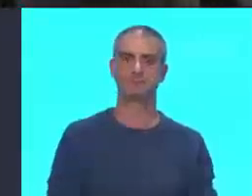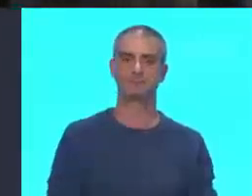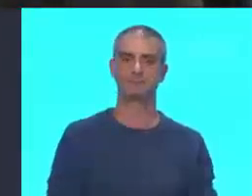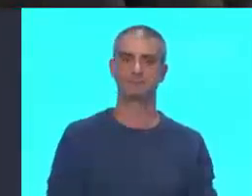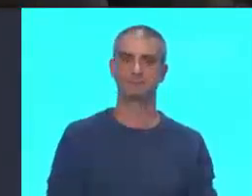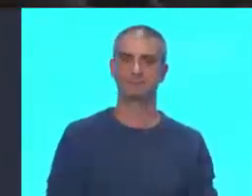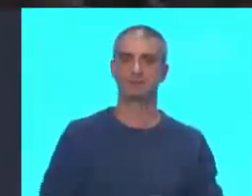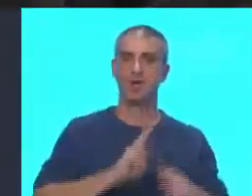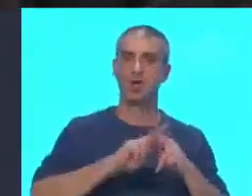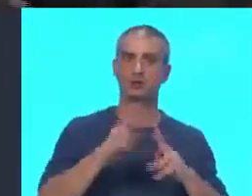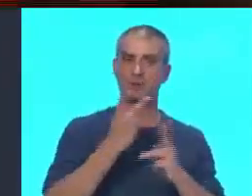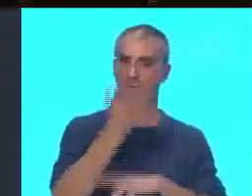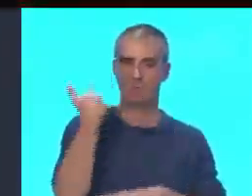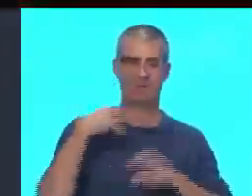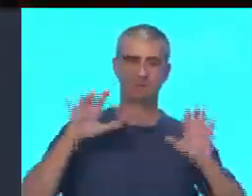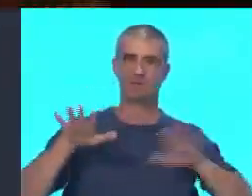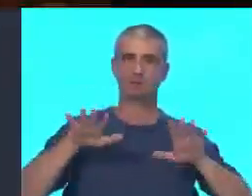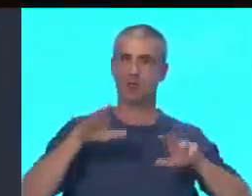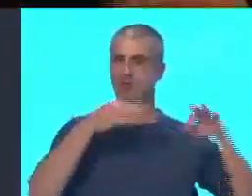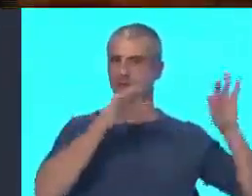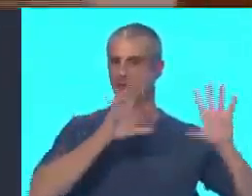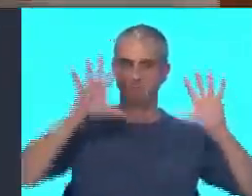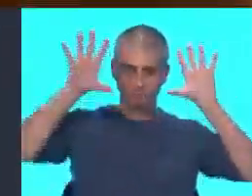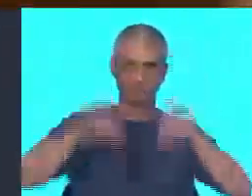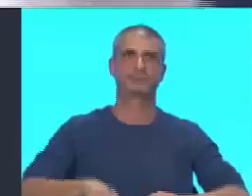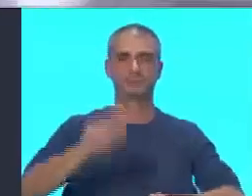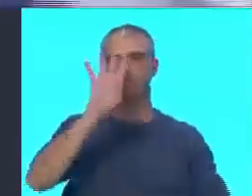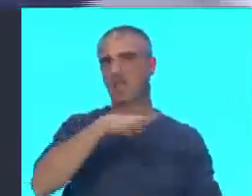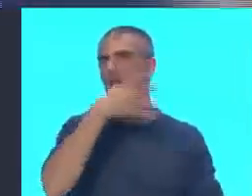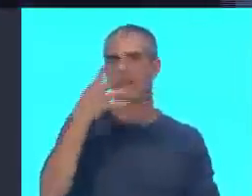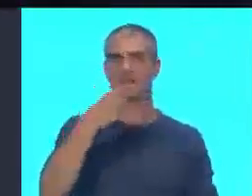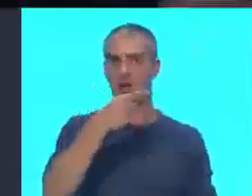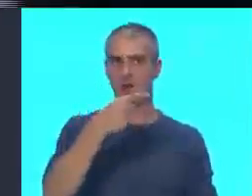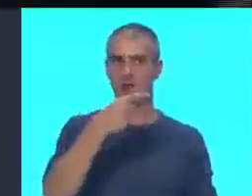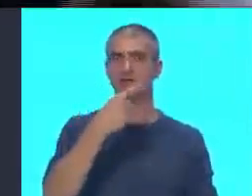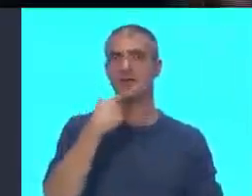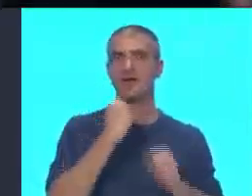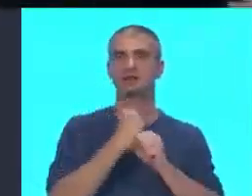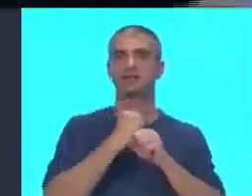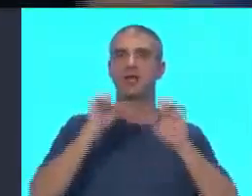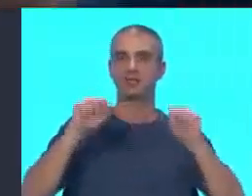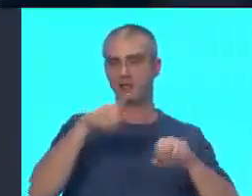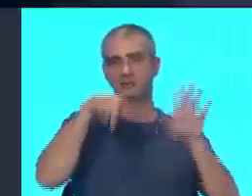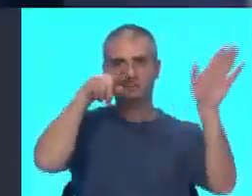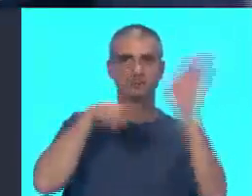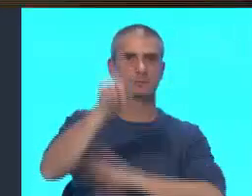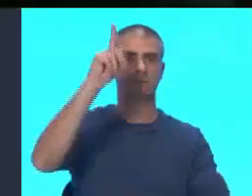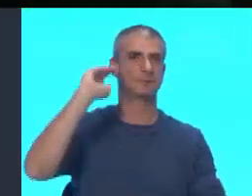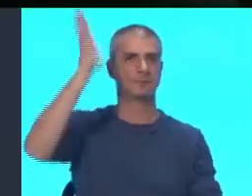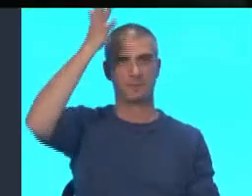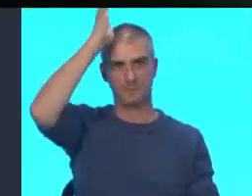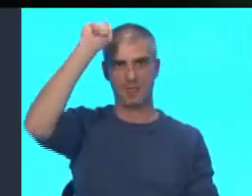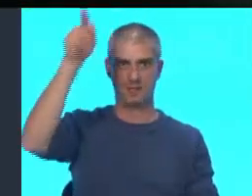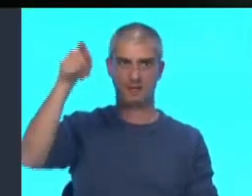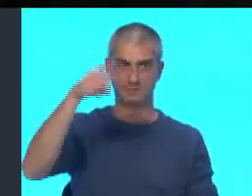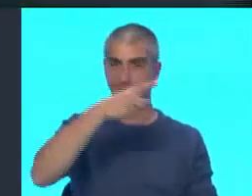חודשיים חלפו מאז השתלטה הממשלה במדריד על מחוז קטלוניה הגאה וגרמה לנשיא שלו להימלט אל מחוץ למדינה. זה